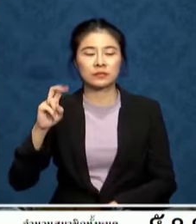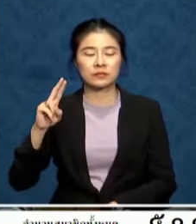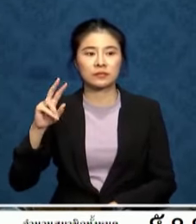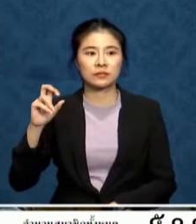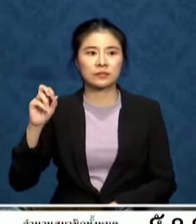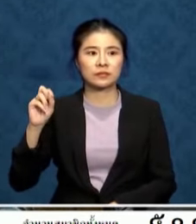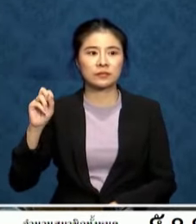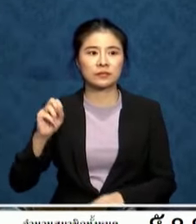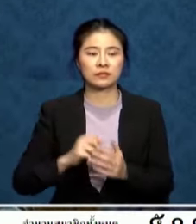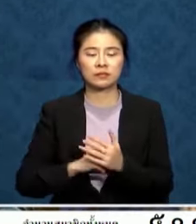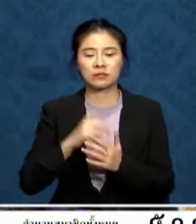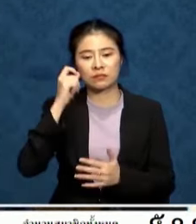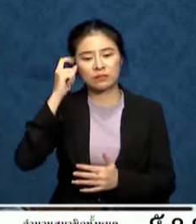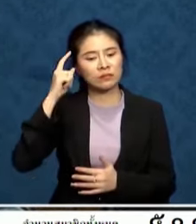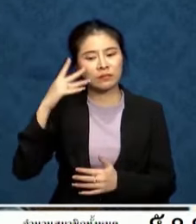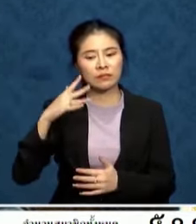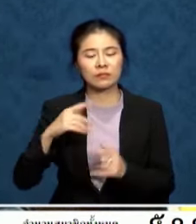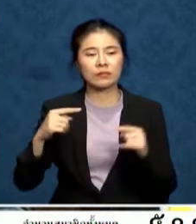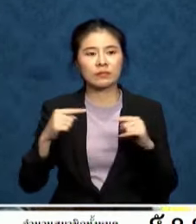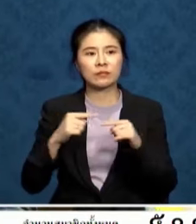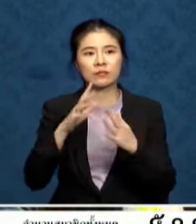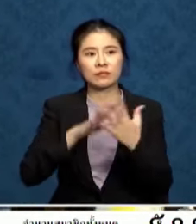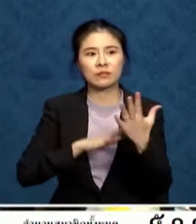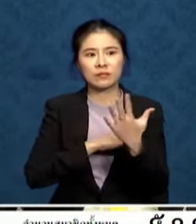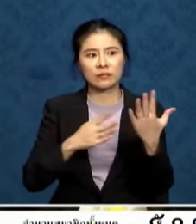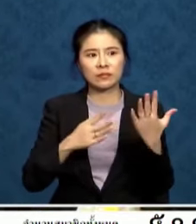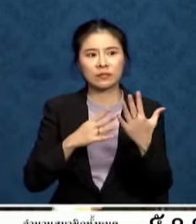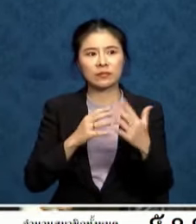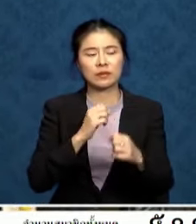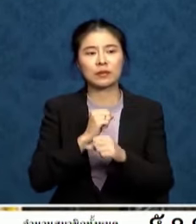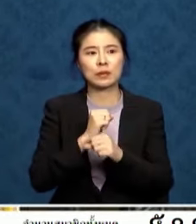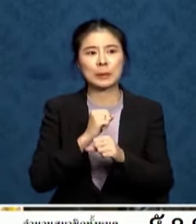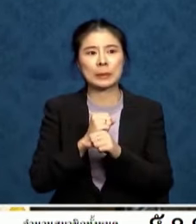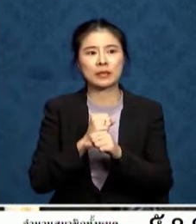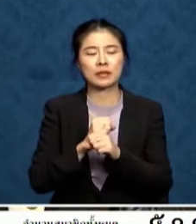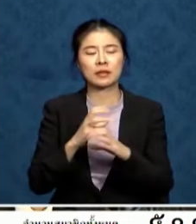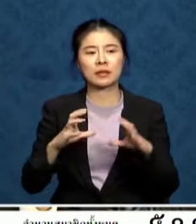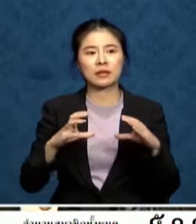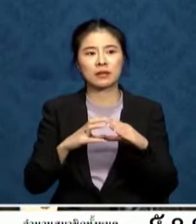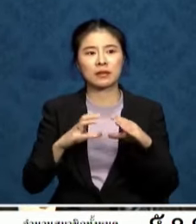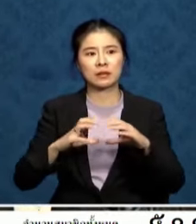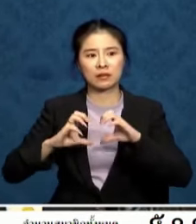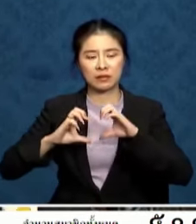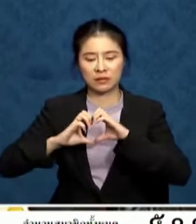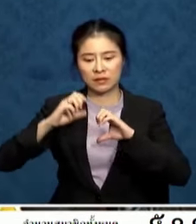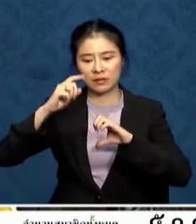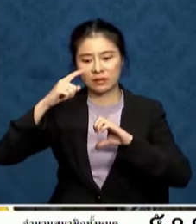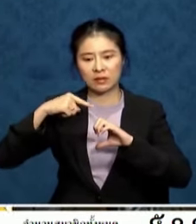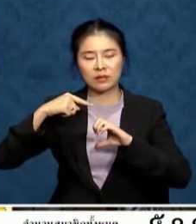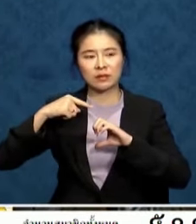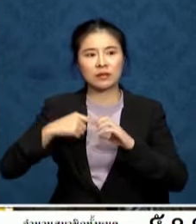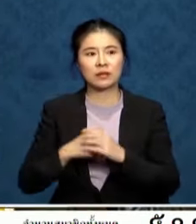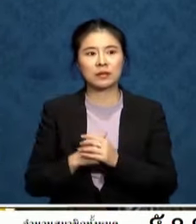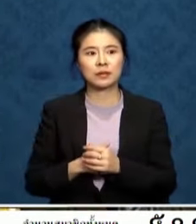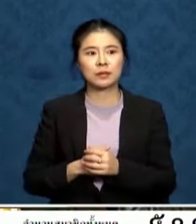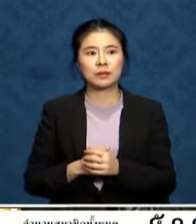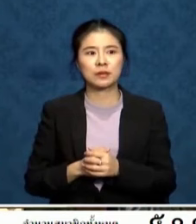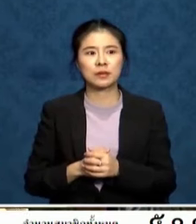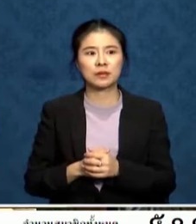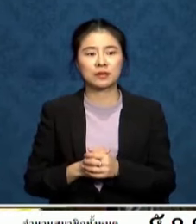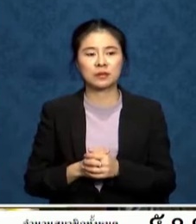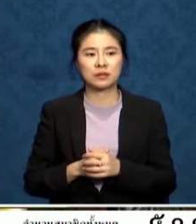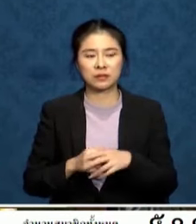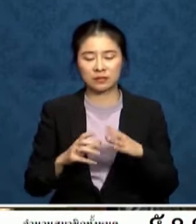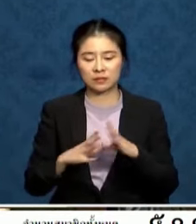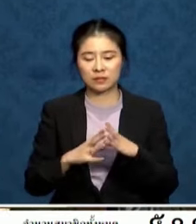กับว่าไม่เข้าใจในตัวร่างของผมยังบอกว่าร่างของพรรคภูมิใจไทยเป็นดับเบิลมาจอริตี้หรือมีเก